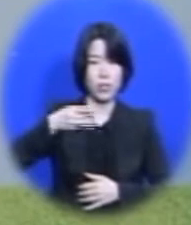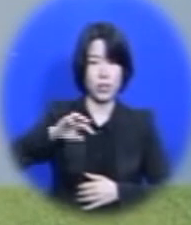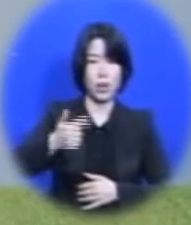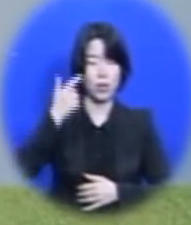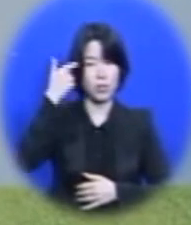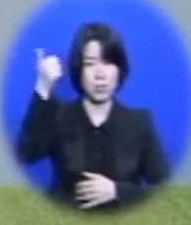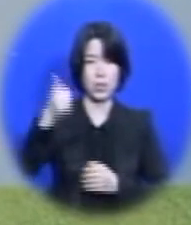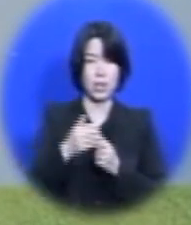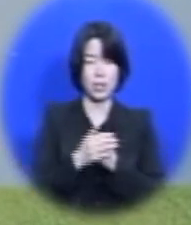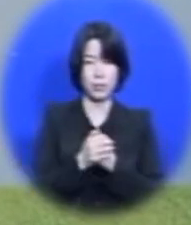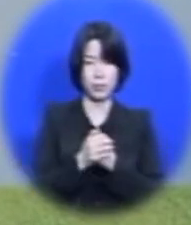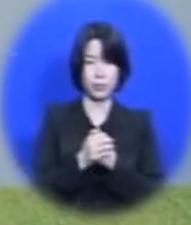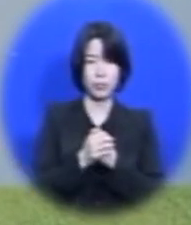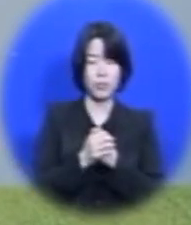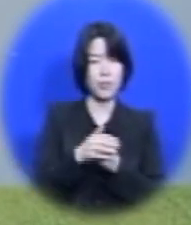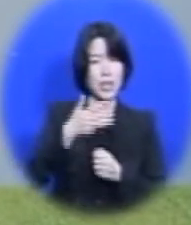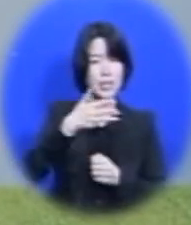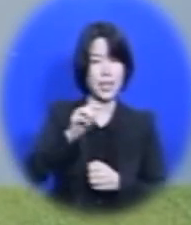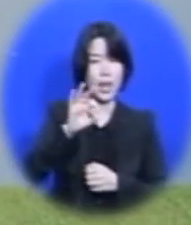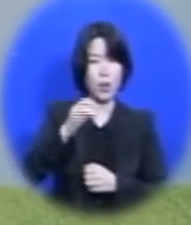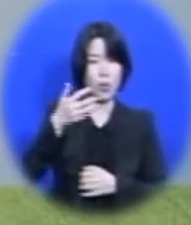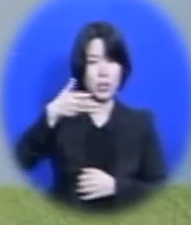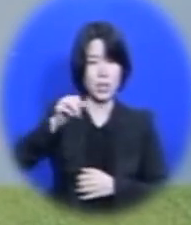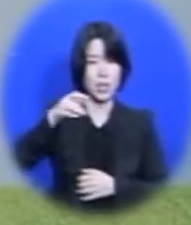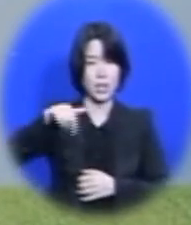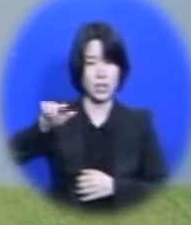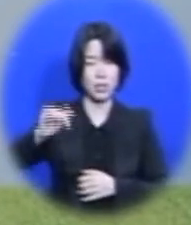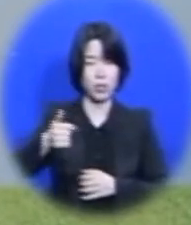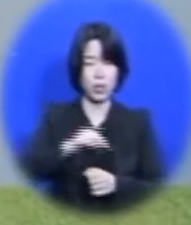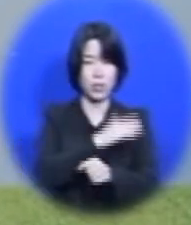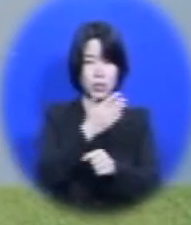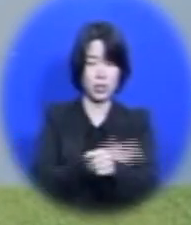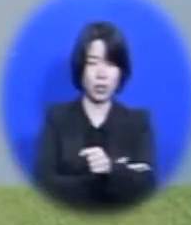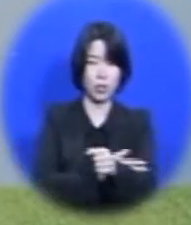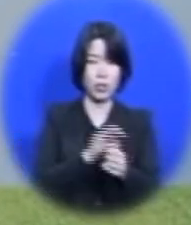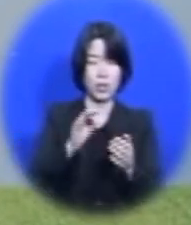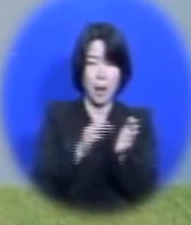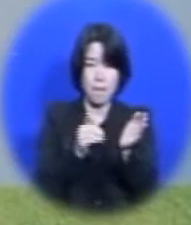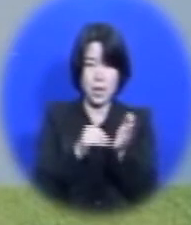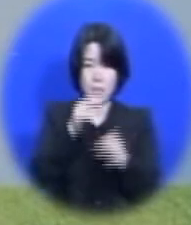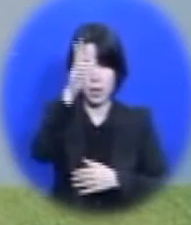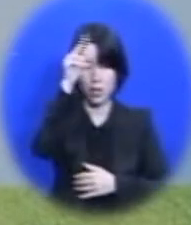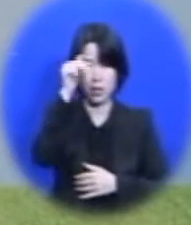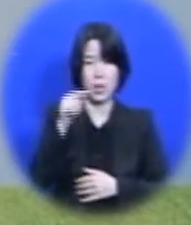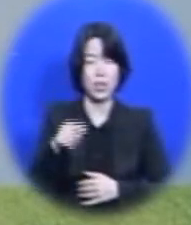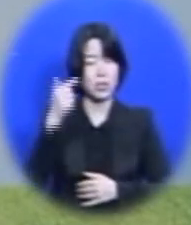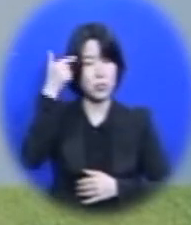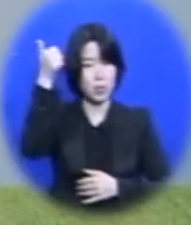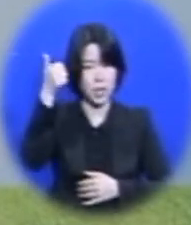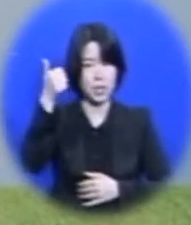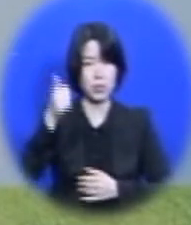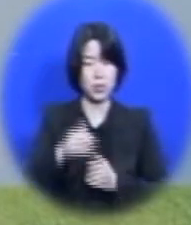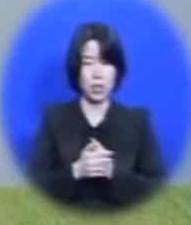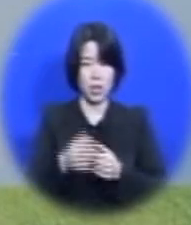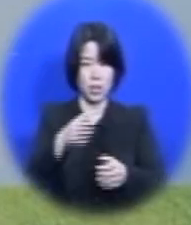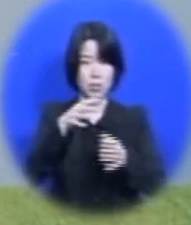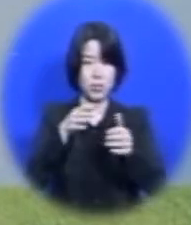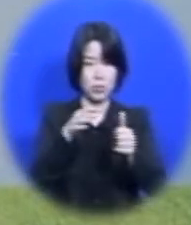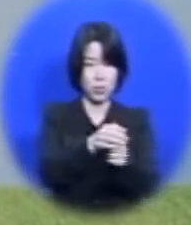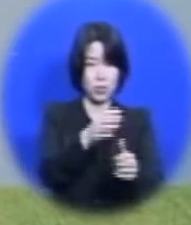그 차우체스크 정권 비밀 경찰들이 이 토마스 요시프 톤 목사님을